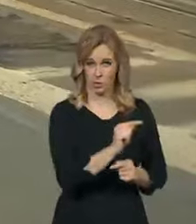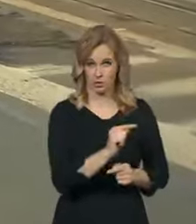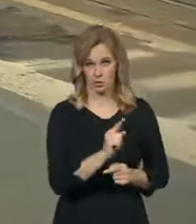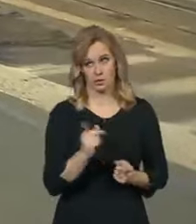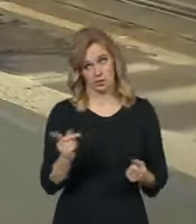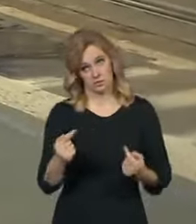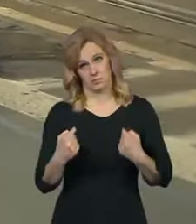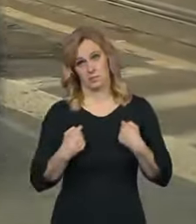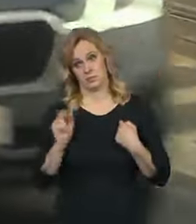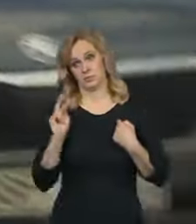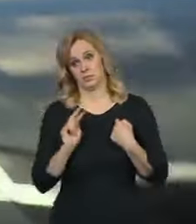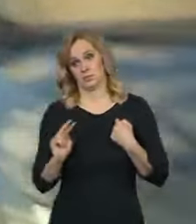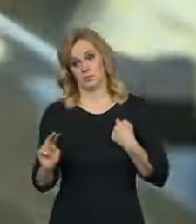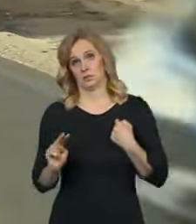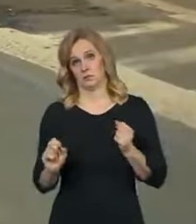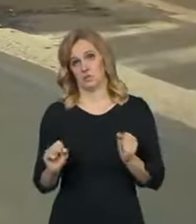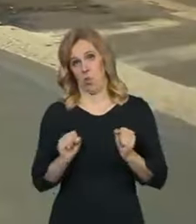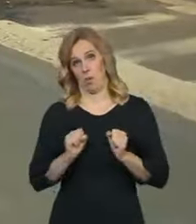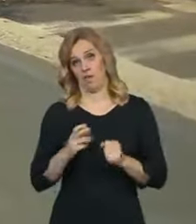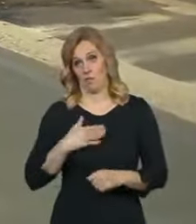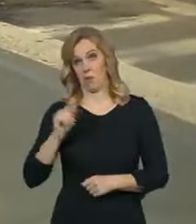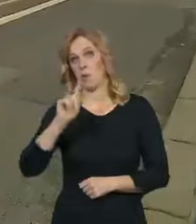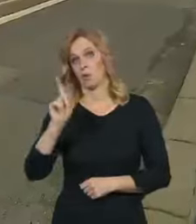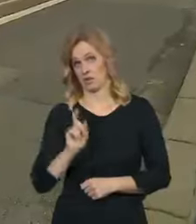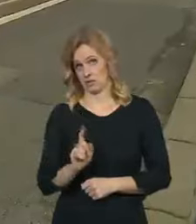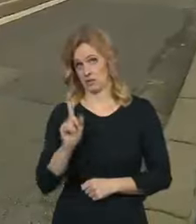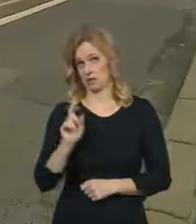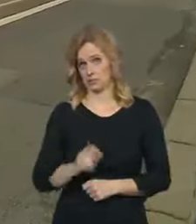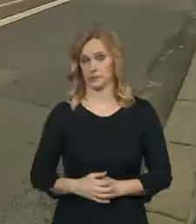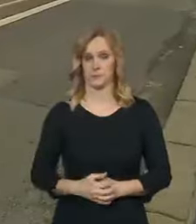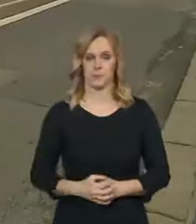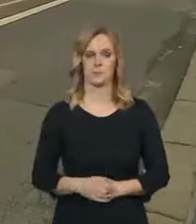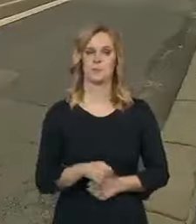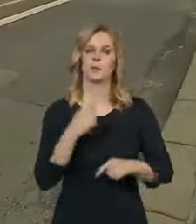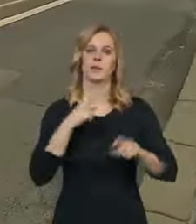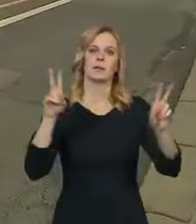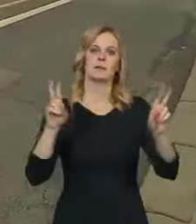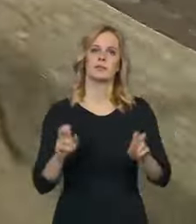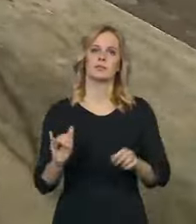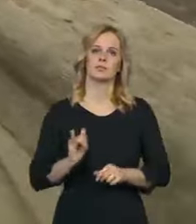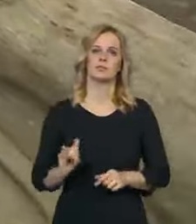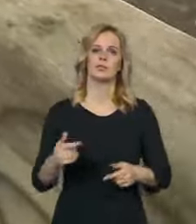tak mám takové otazníky. Téma chce probrat na mimořádném